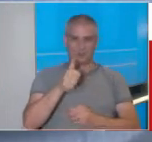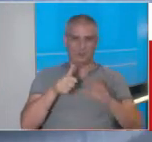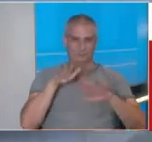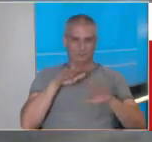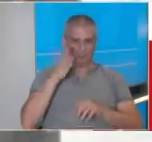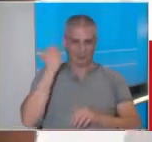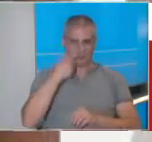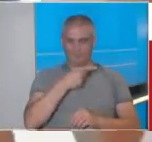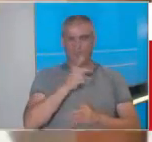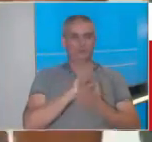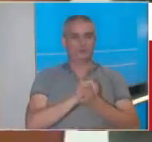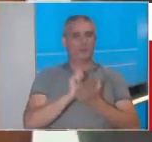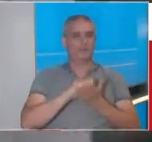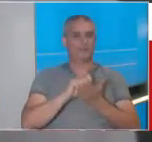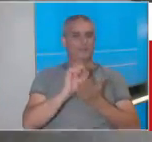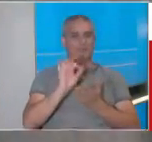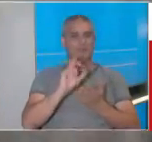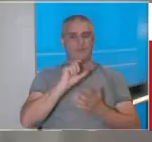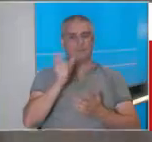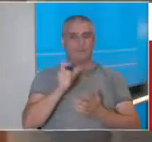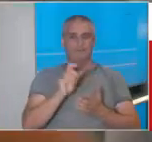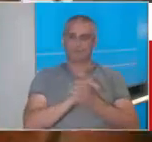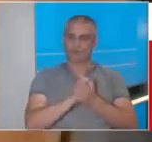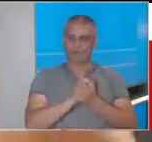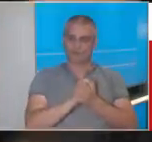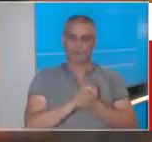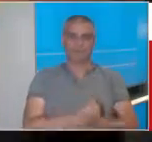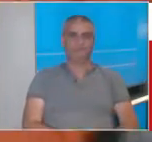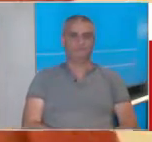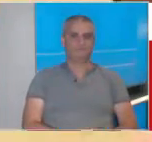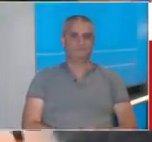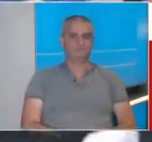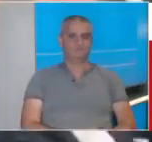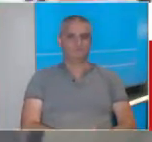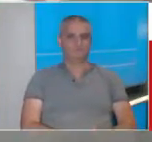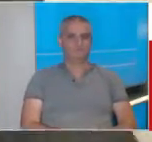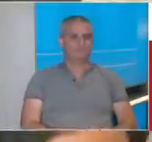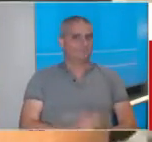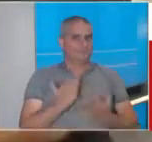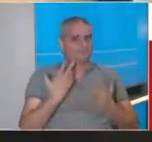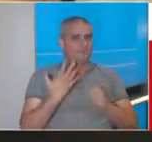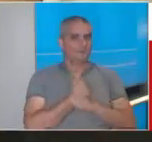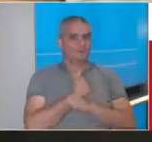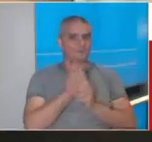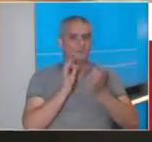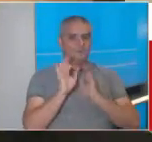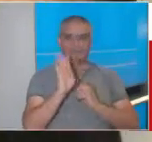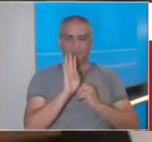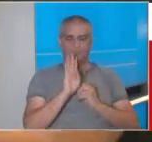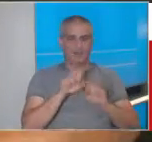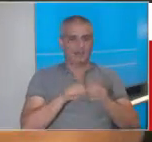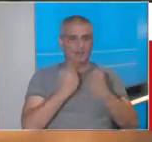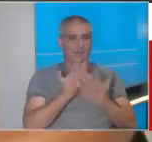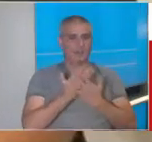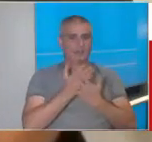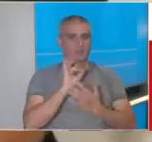שלום למתן וסרמן, כתב המשפט של מעריב. ערב טוב, יובל, לך ולצופים. כן, אז מתן, כמה מצליחים פרקליטיו של נתניהו לסדוק